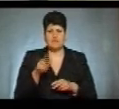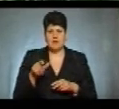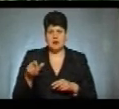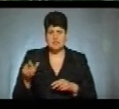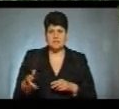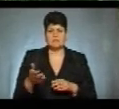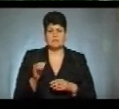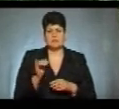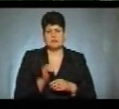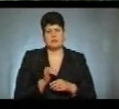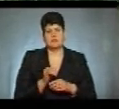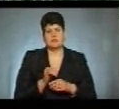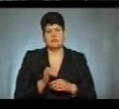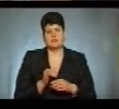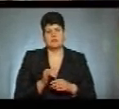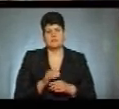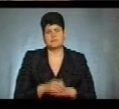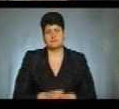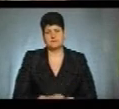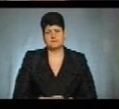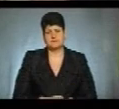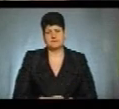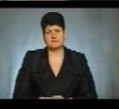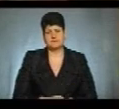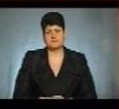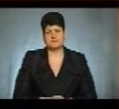війнах. Світлана Лазорик, Василь Панчук, новини.